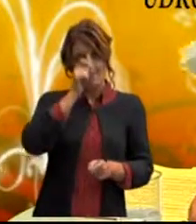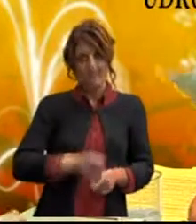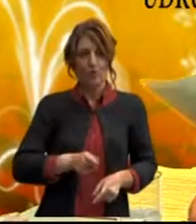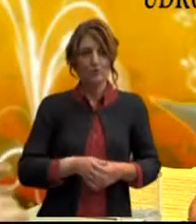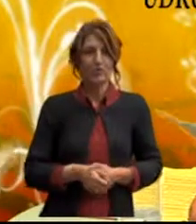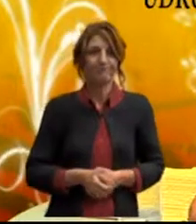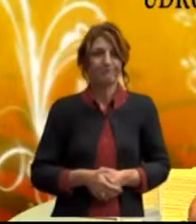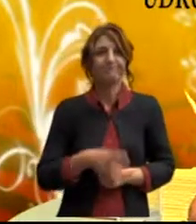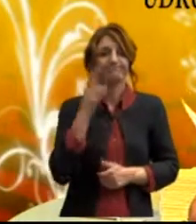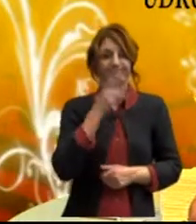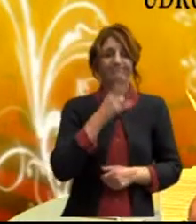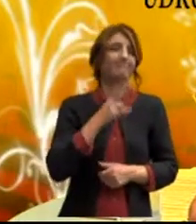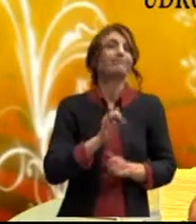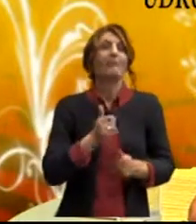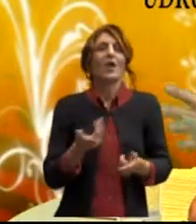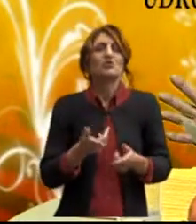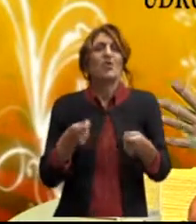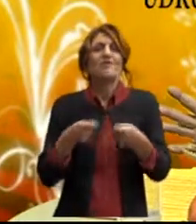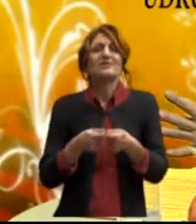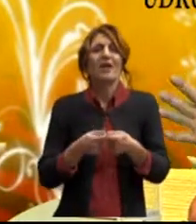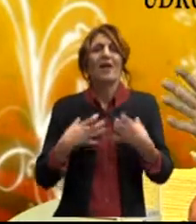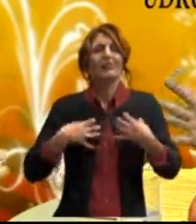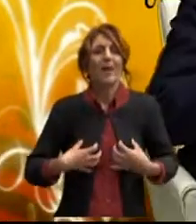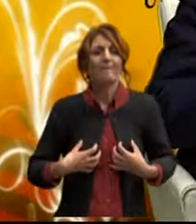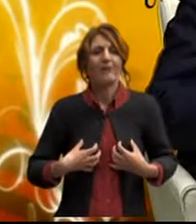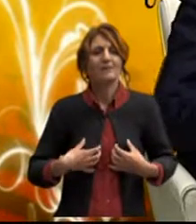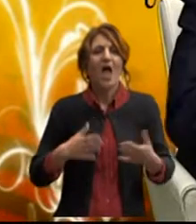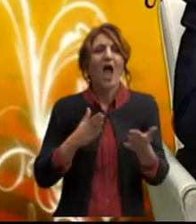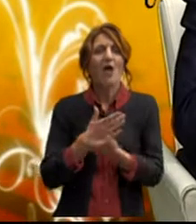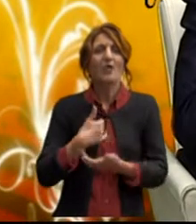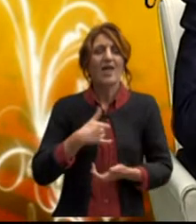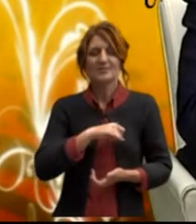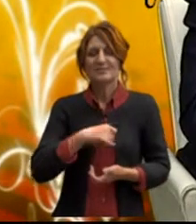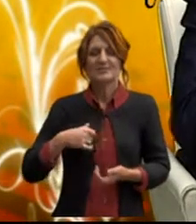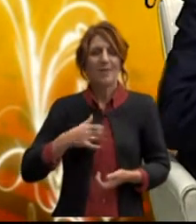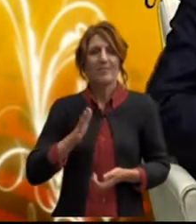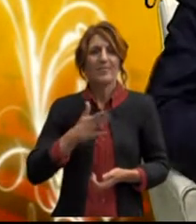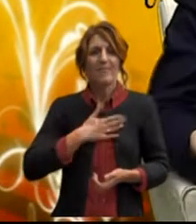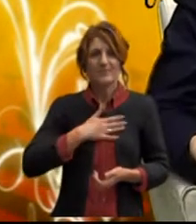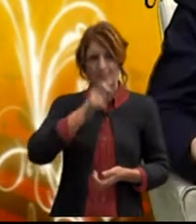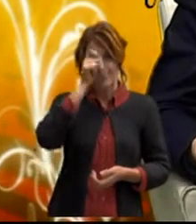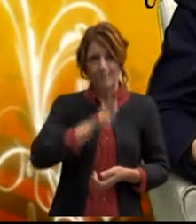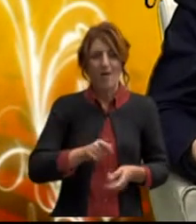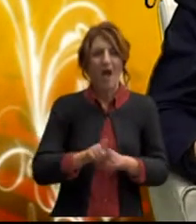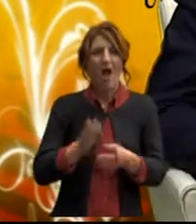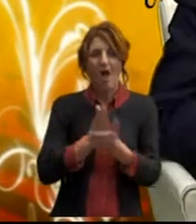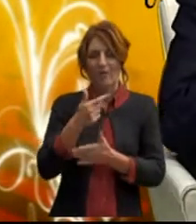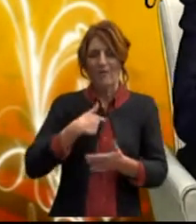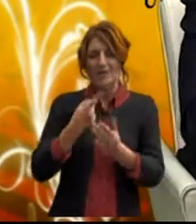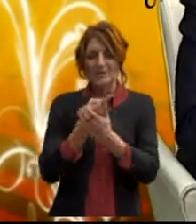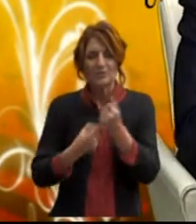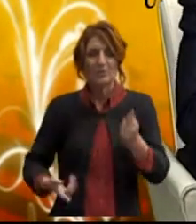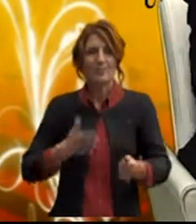je jako važno. Tako jer šta je. Je zapravo suština depresije? Nisko samopoštovanje, dakle, gubitak samopoštovanja.